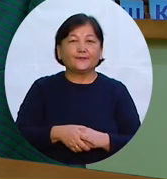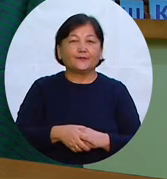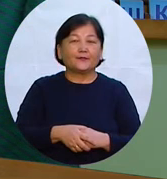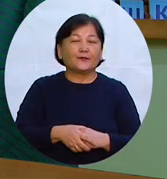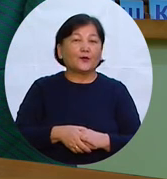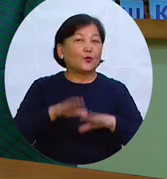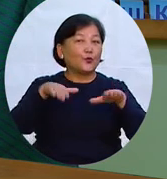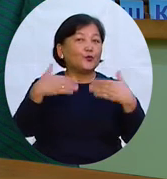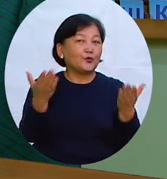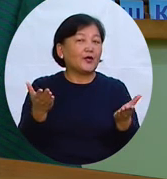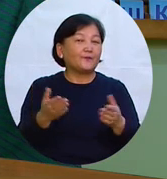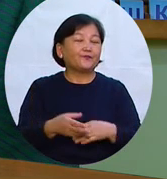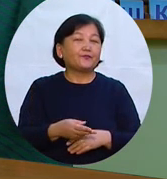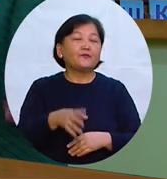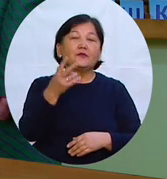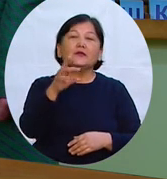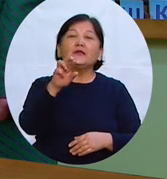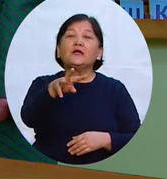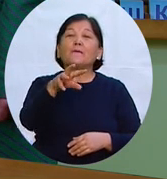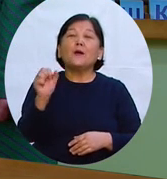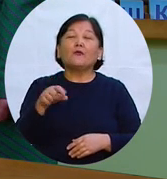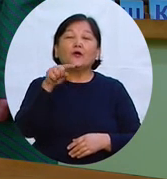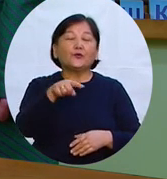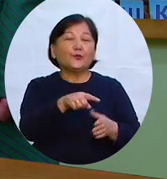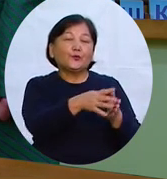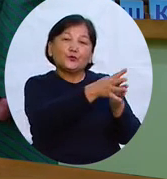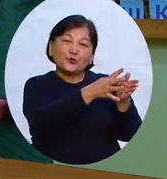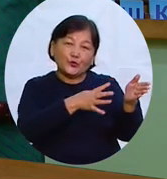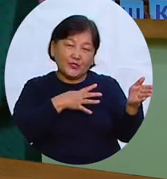За тэгвэл хүүхдүүдээ долгорын ямаагаа энэ уран дүрслэлийг сонгосноор